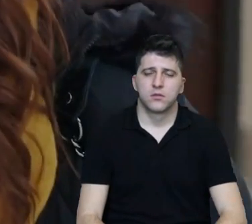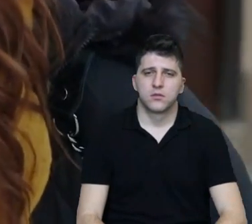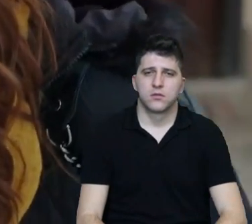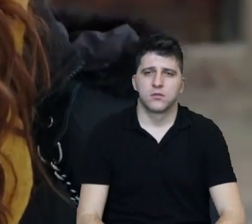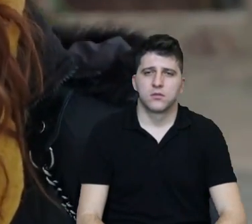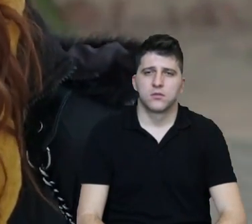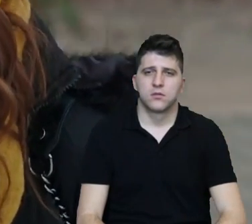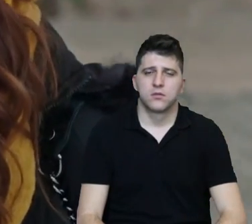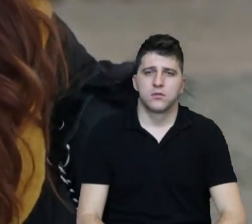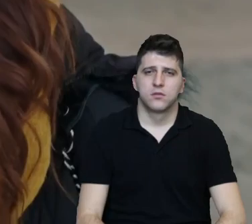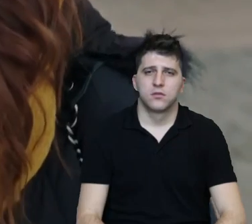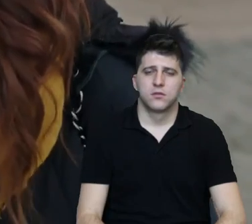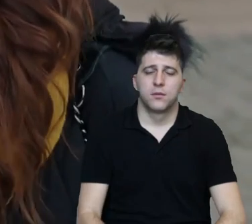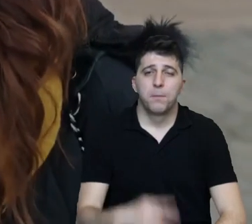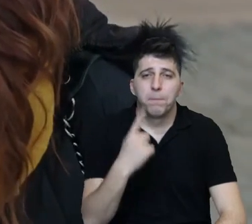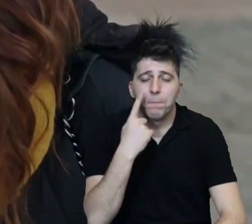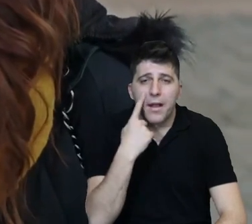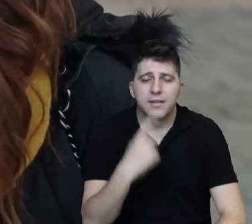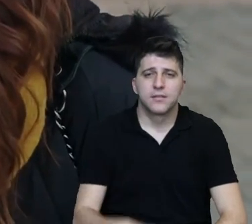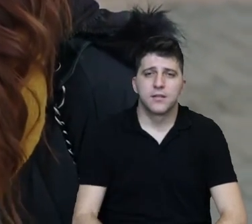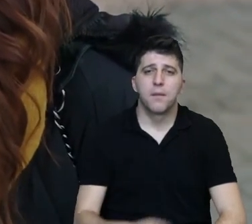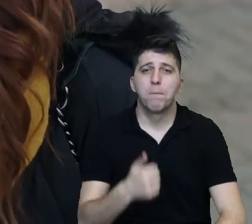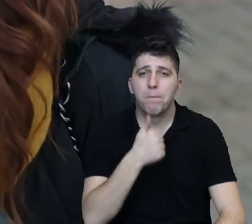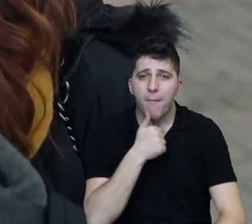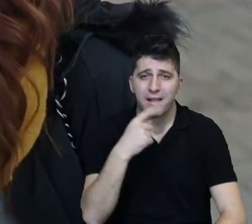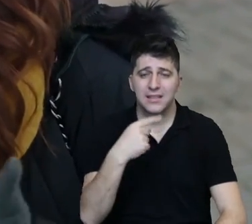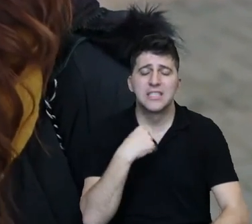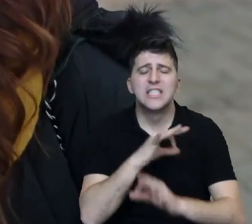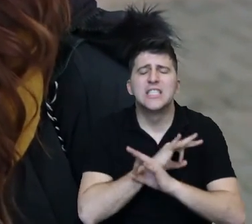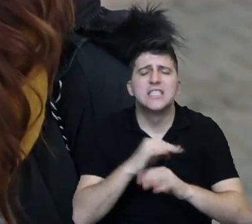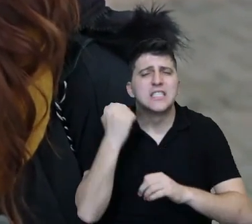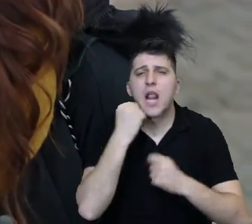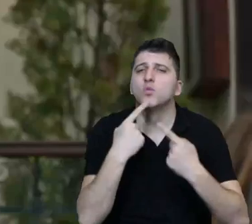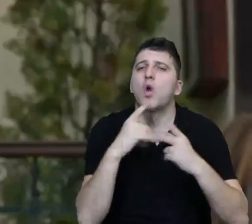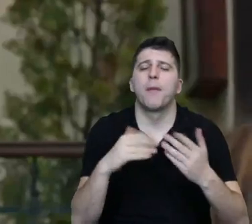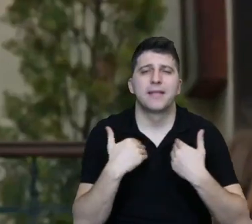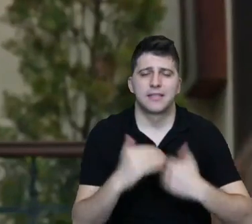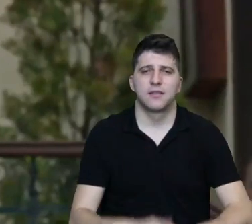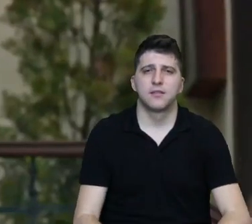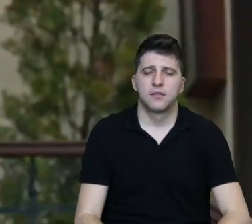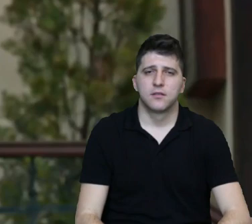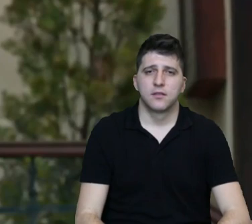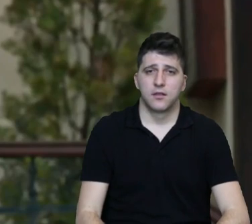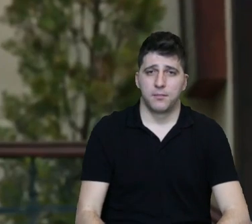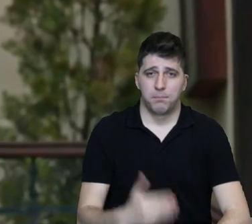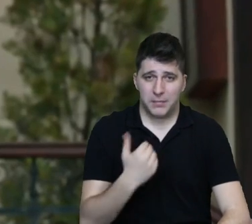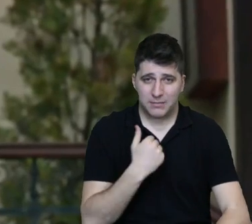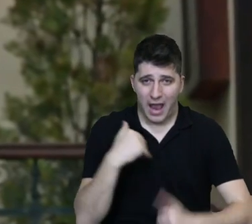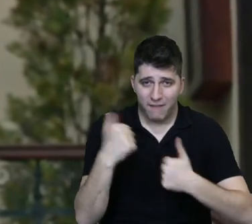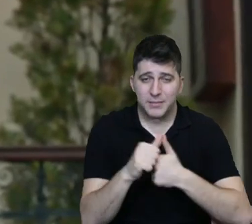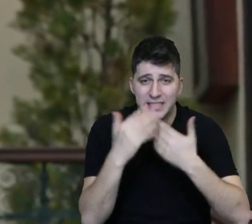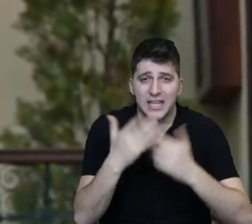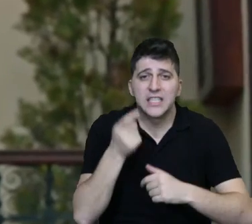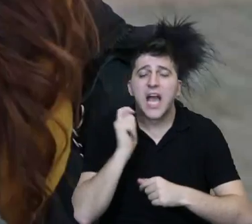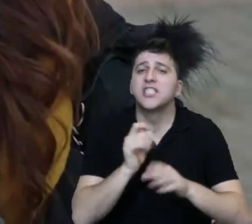çöktü. Bak, babanla biz sana hiç yalan söylemedik. Ya bizim evliliğimiz